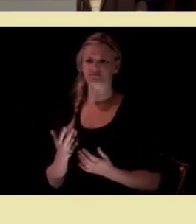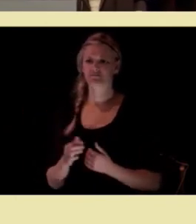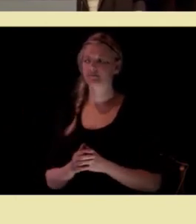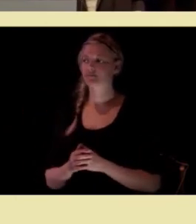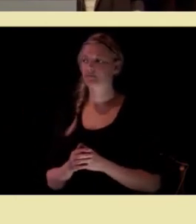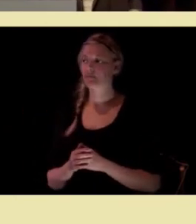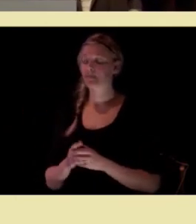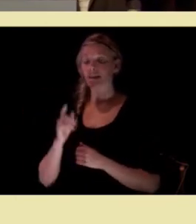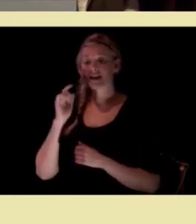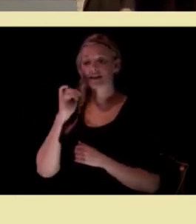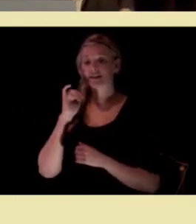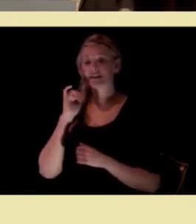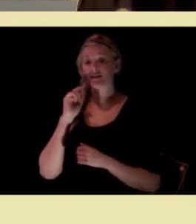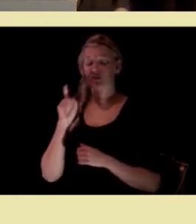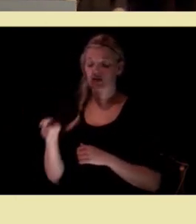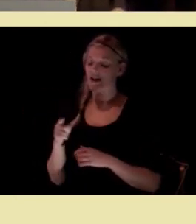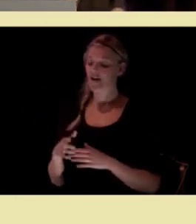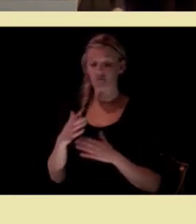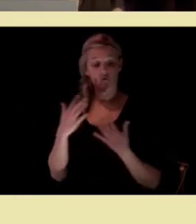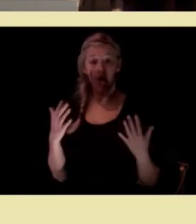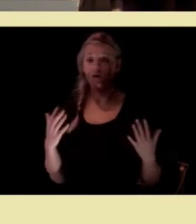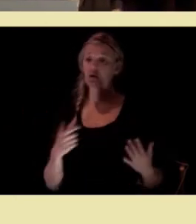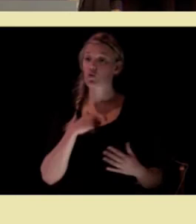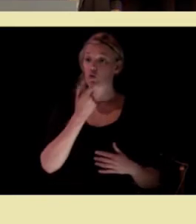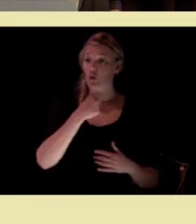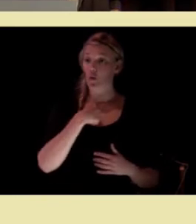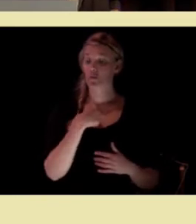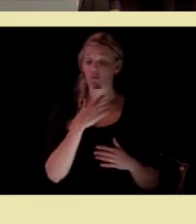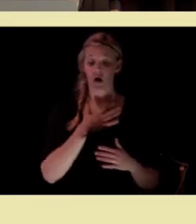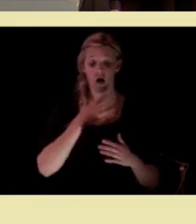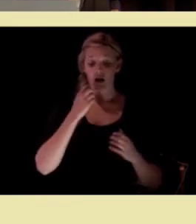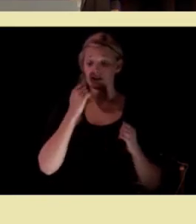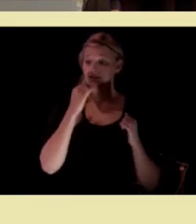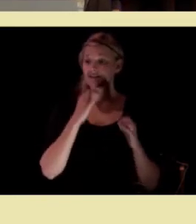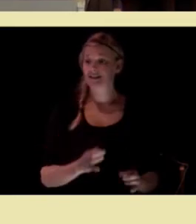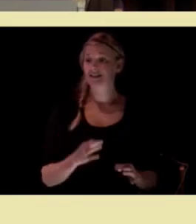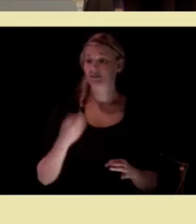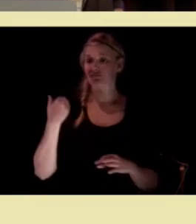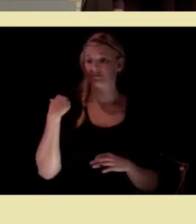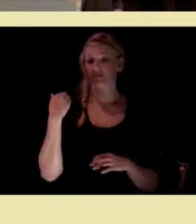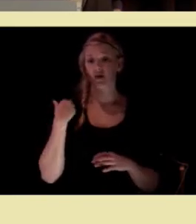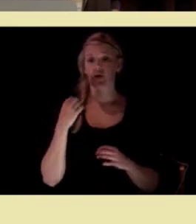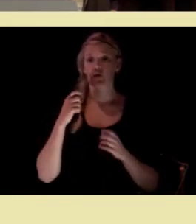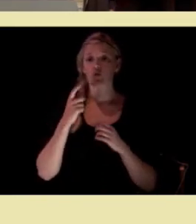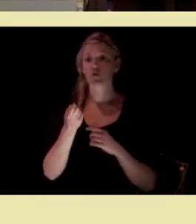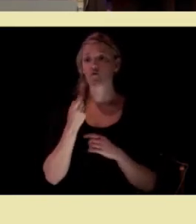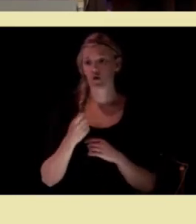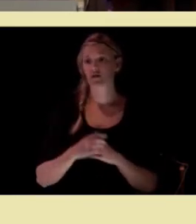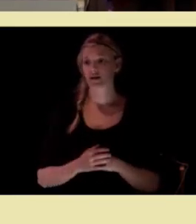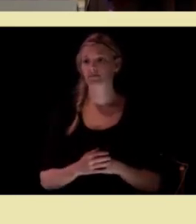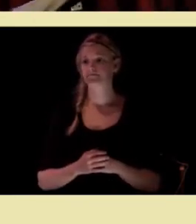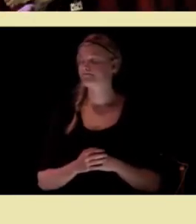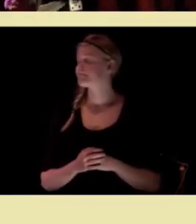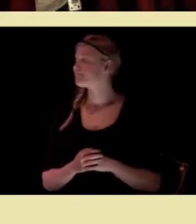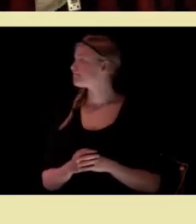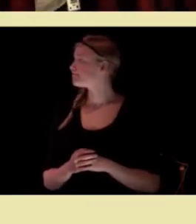Så det at det er en vanlig ungdom som har hatt en del ting i ryggsekken min som har vært utfordringer.